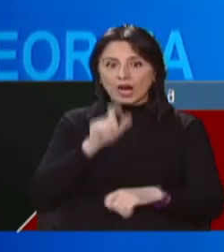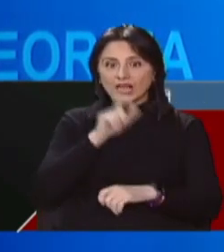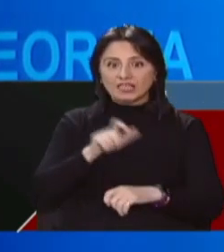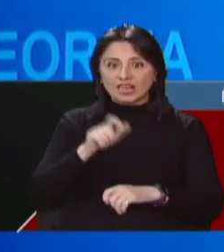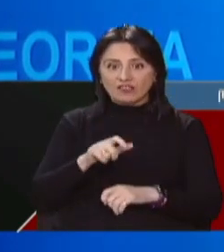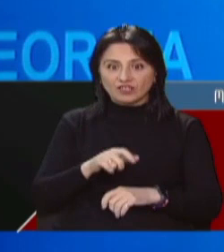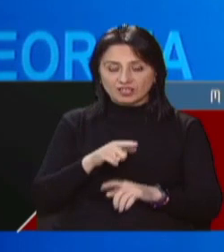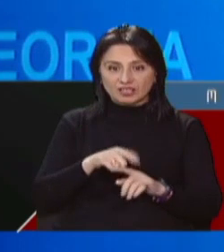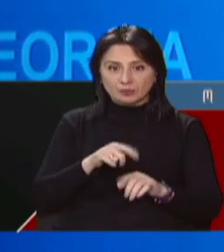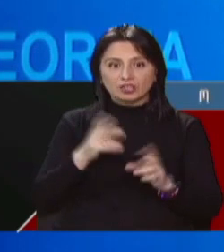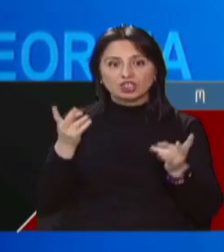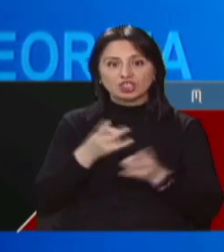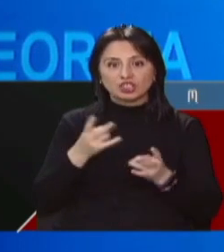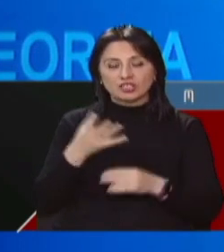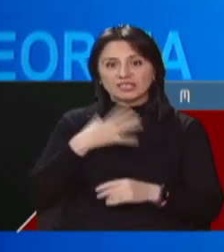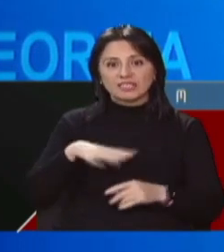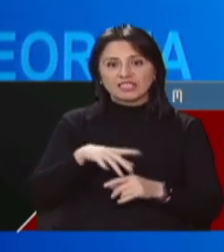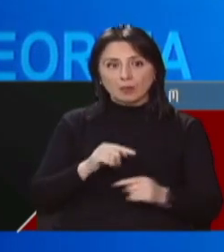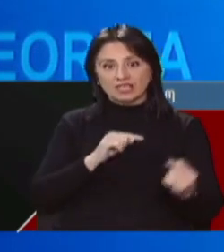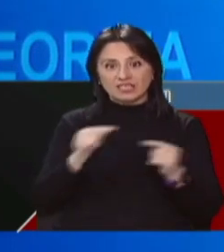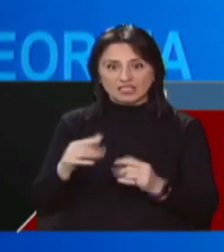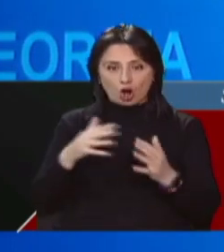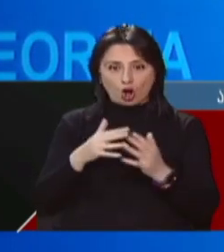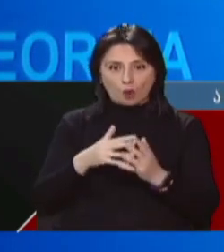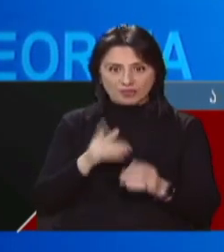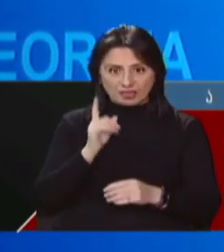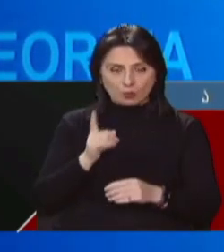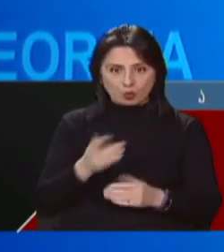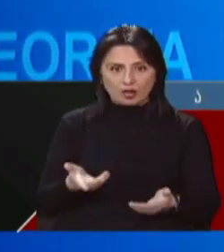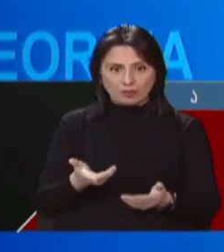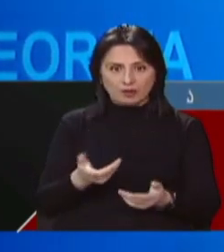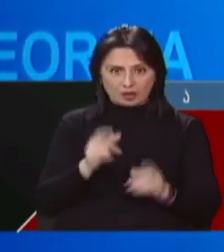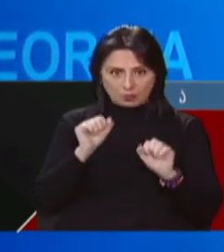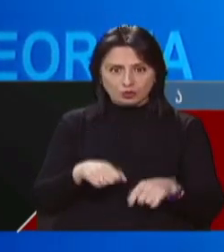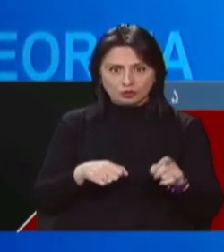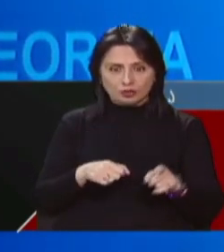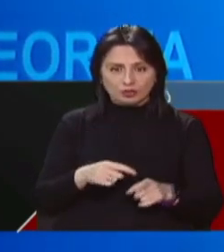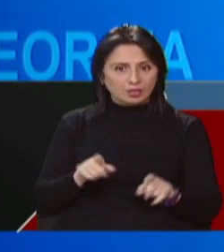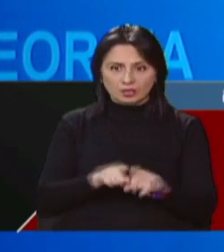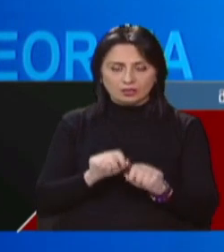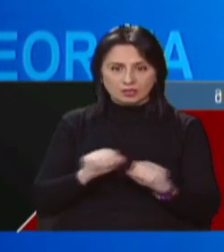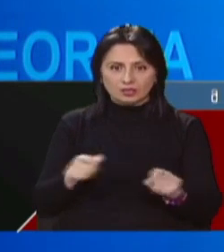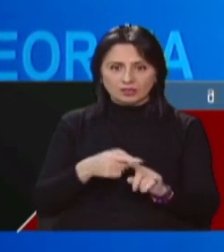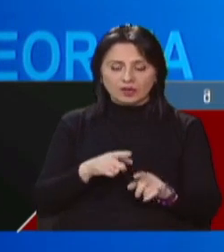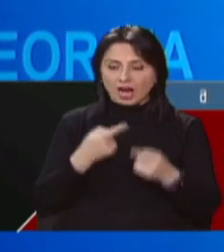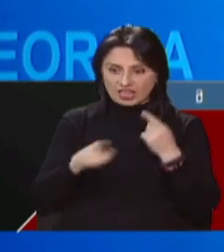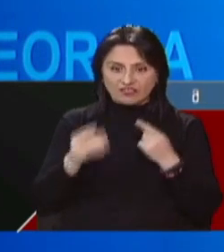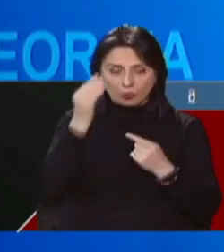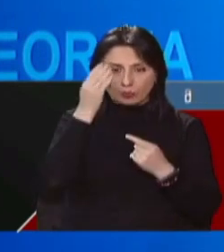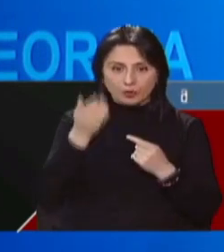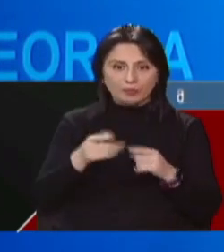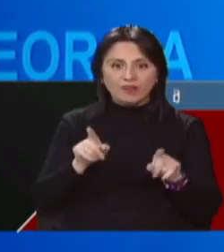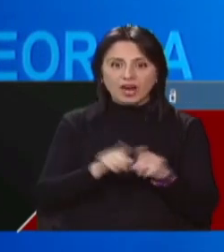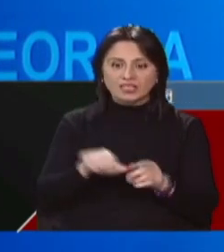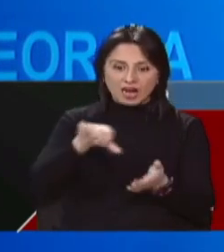ხალხის შეგულიანებას სჭირდება საქართველოს წინააღმდეგ ომის დამოკრება. არ მგონია ეს ასე იყოს და ვინმე თუ განსხვავებულად ფიქრობს და